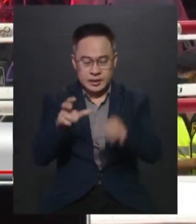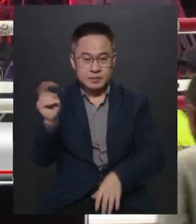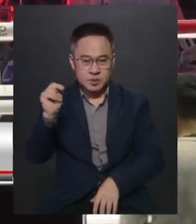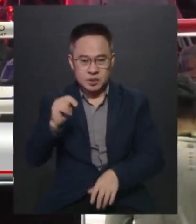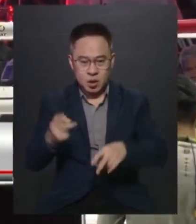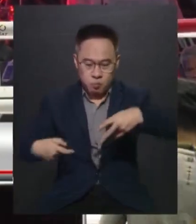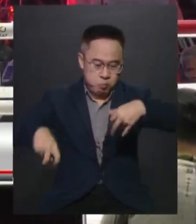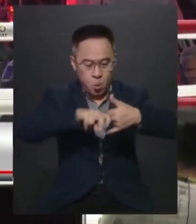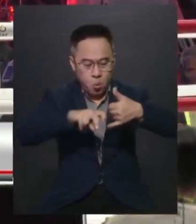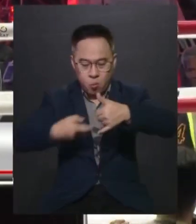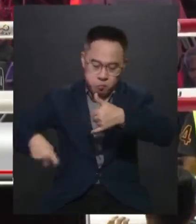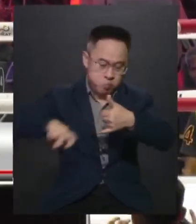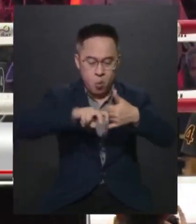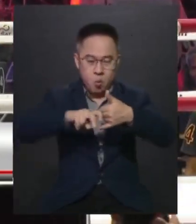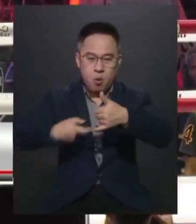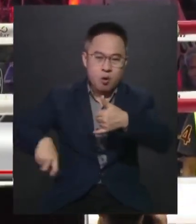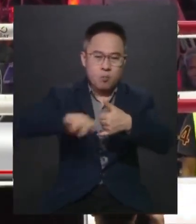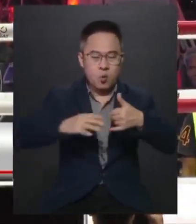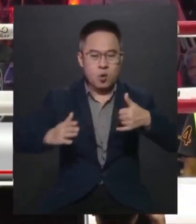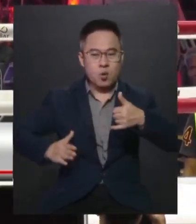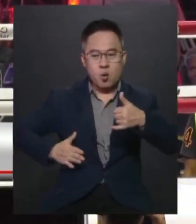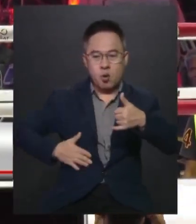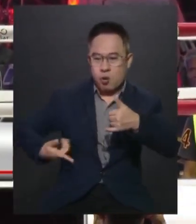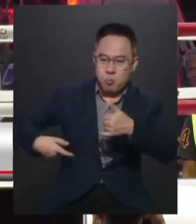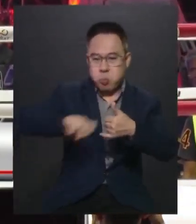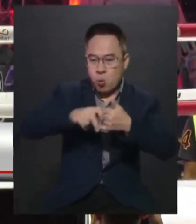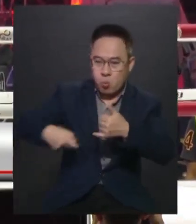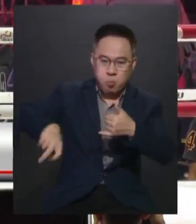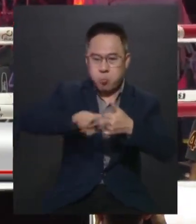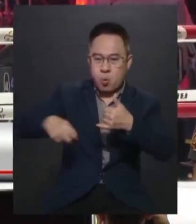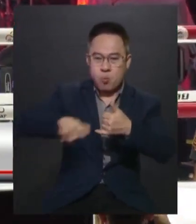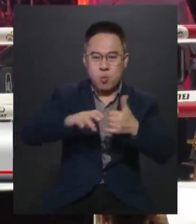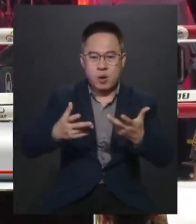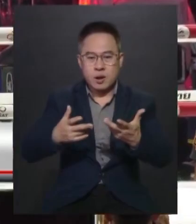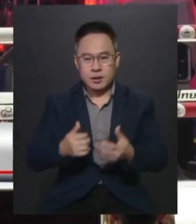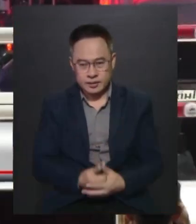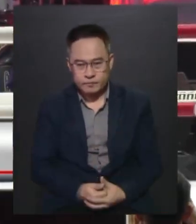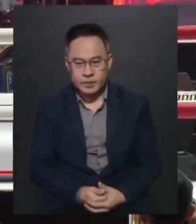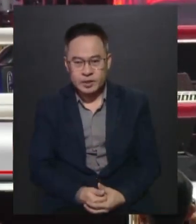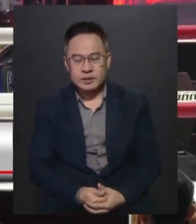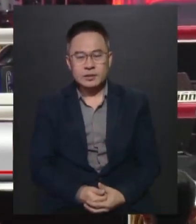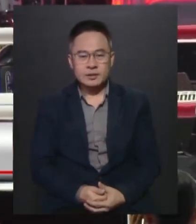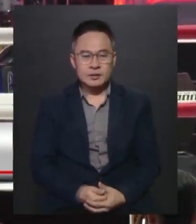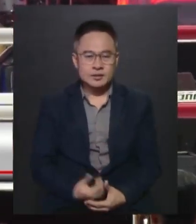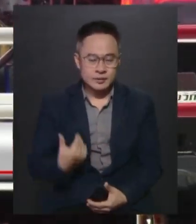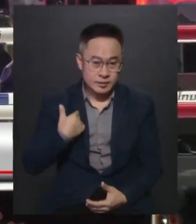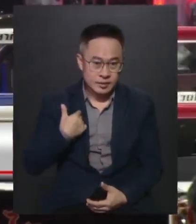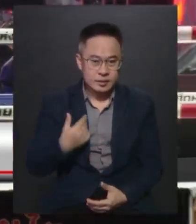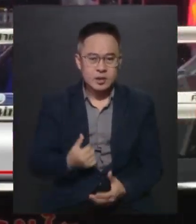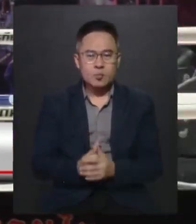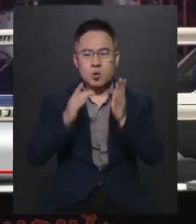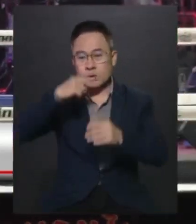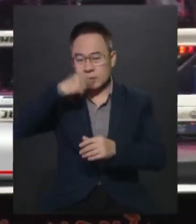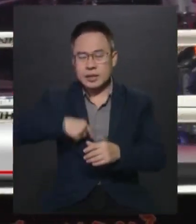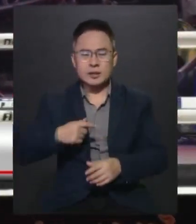ฮะแม่เนี่ยฮะงัดศิลปะแม่ไม้มวยไทยออกมาชุดใหญ่เลยเนี่ยฮะคือถนัดอ่ะ